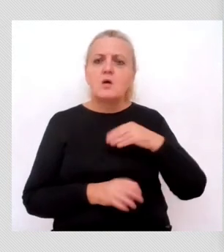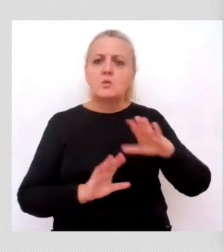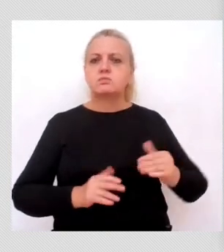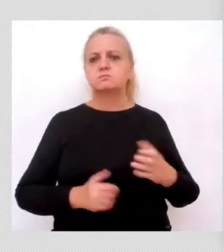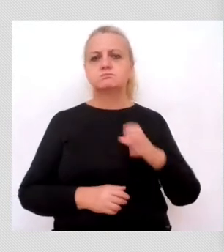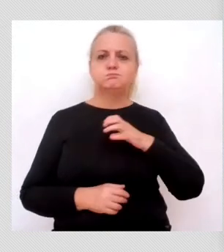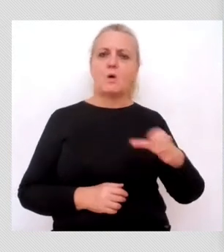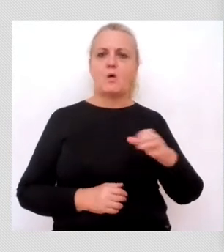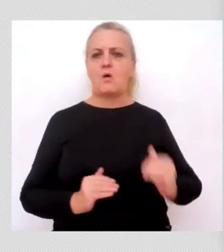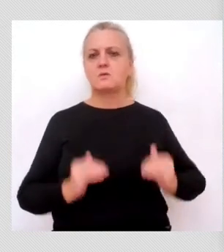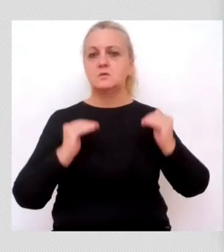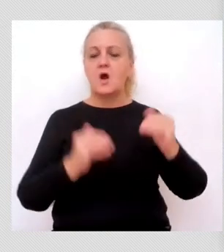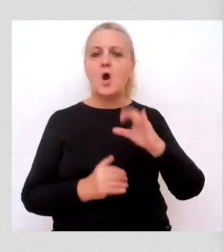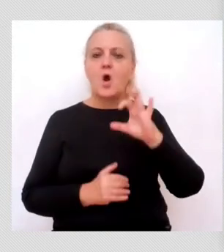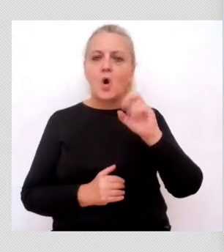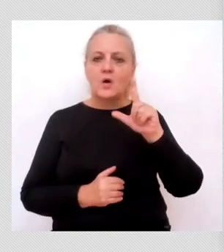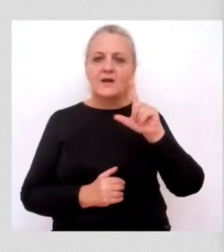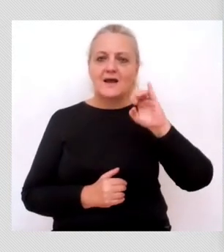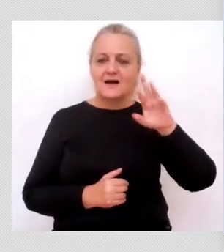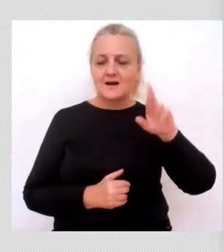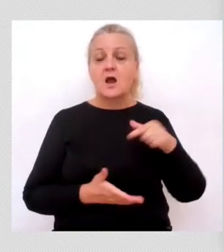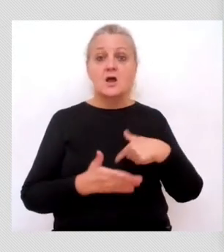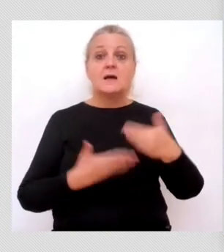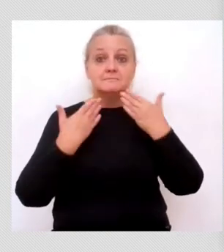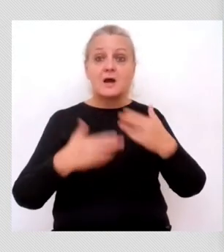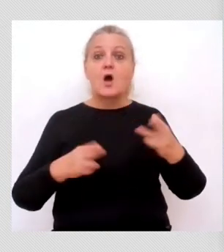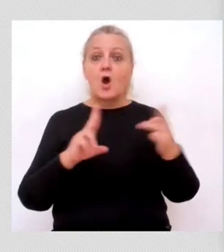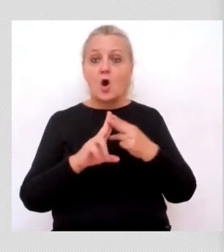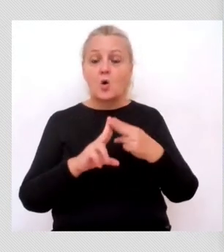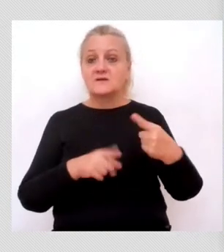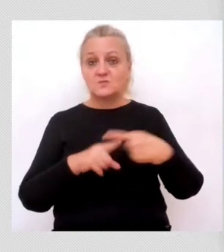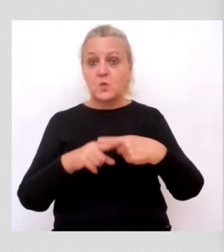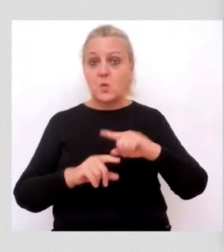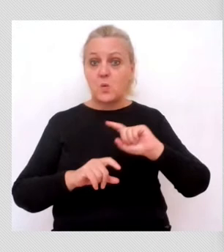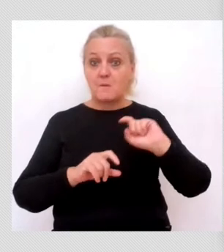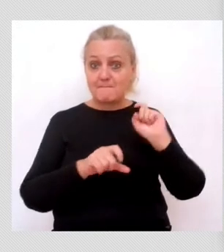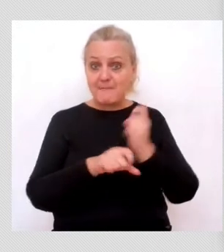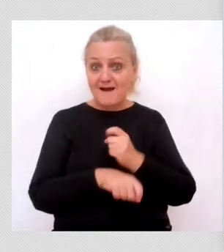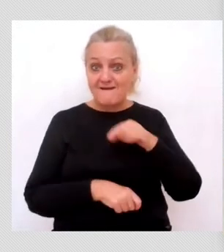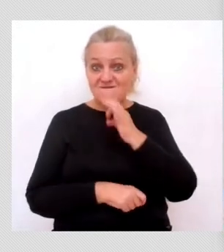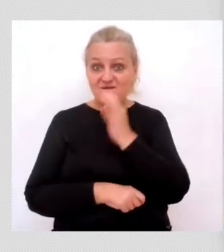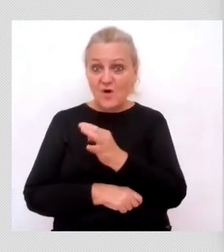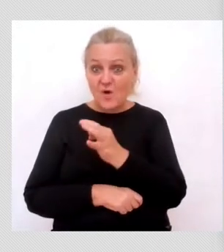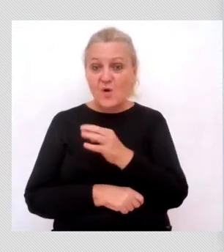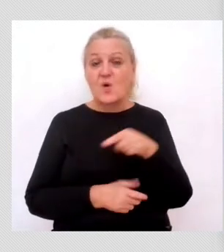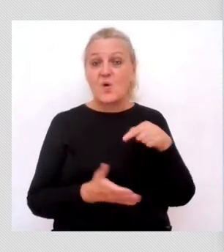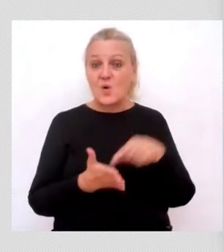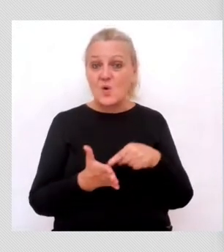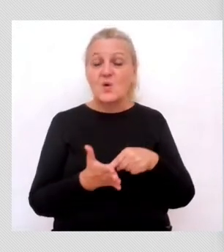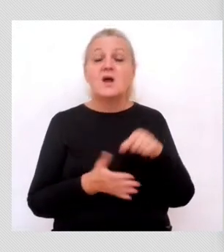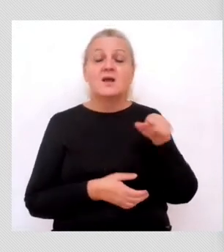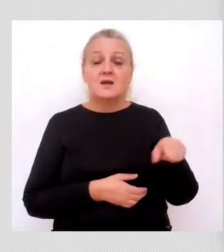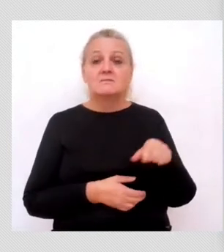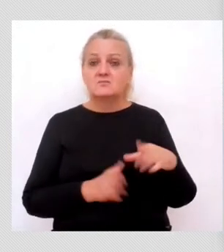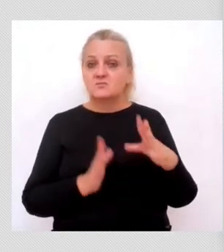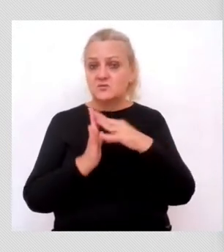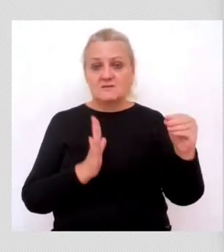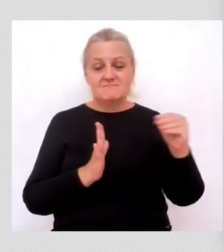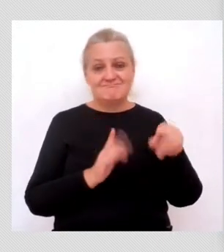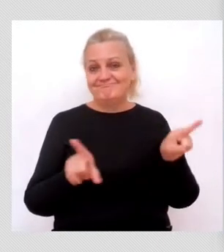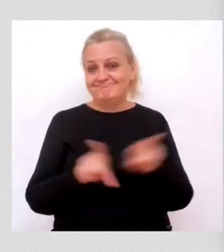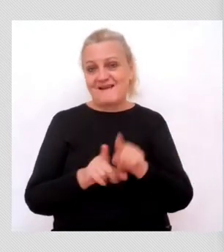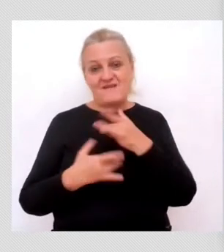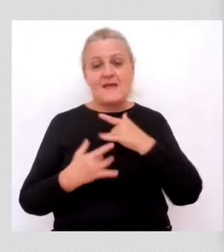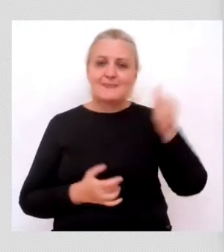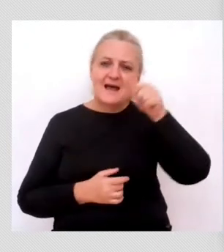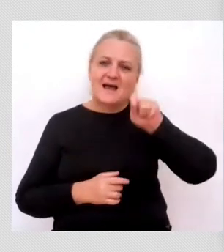oligarchów, którzy dzięki kontaktom ze spółkami Skarbu Państwa tworzą się, mamy dokładnie ten model węgierski. Nie będę wymieniał nazwisk, nie